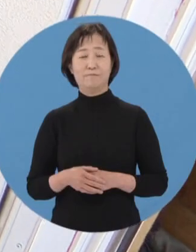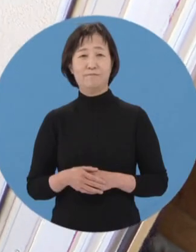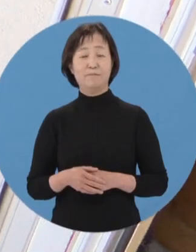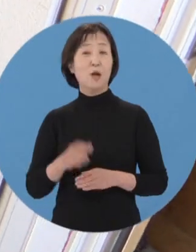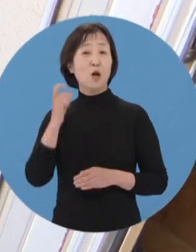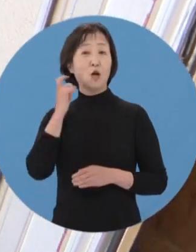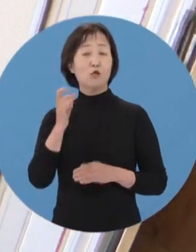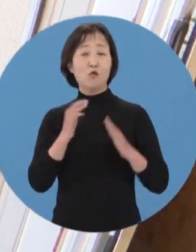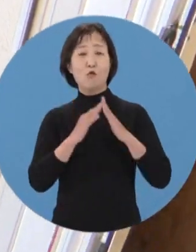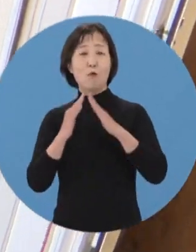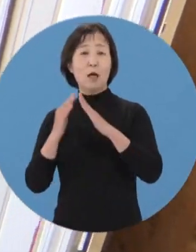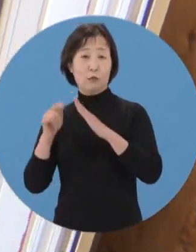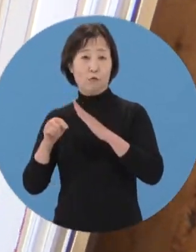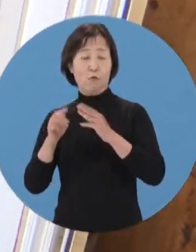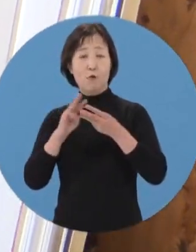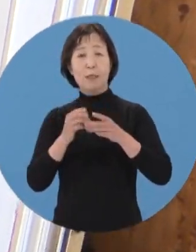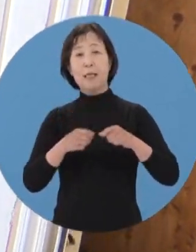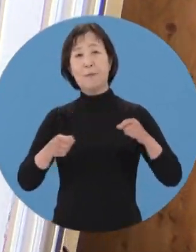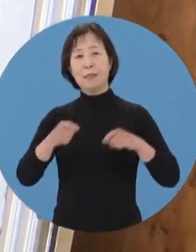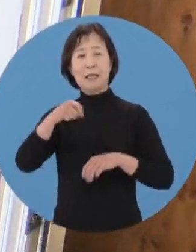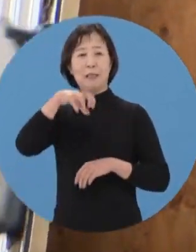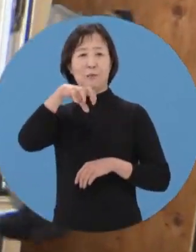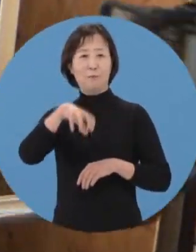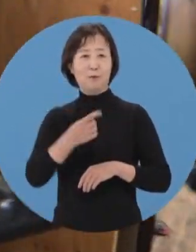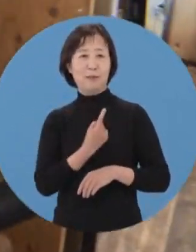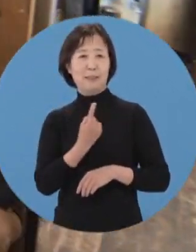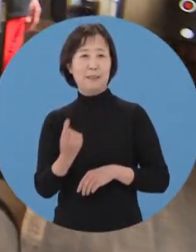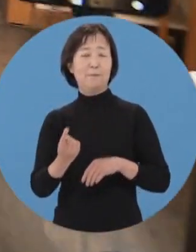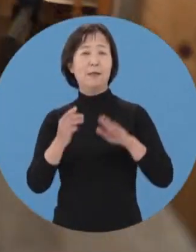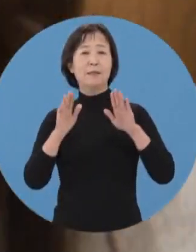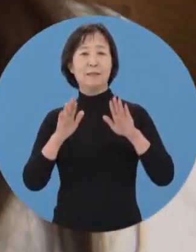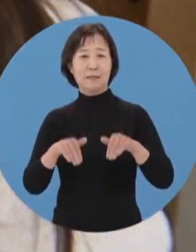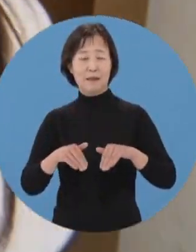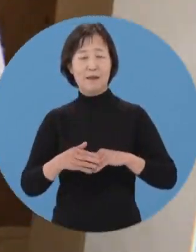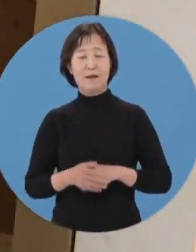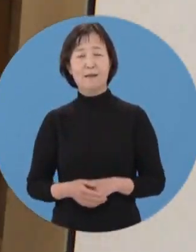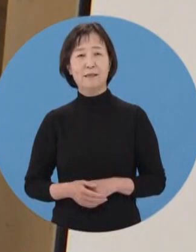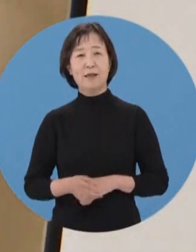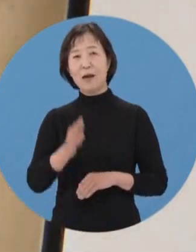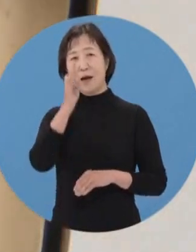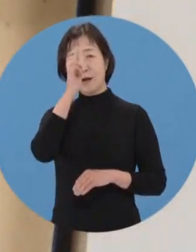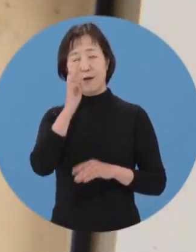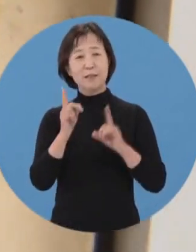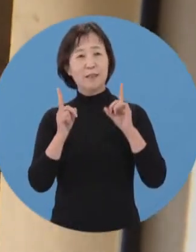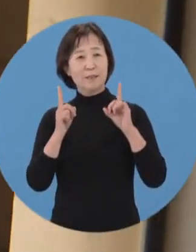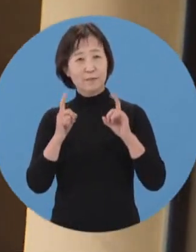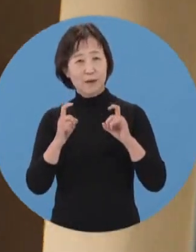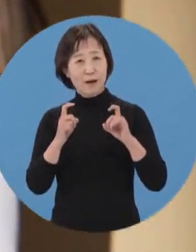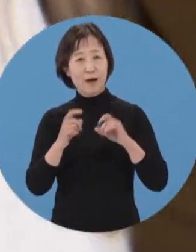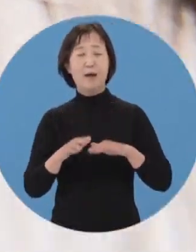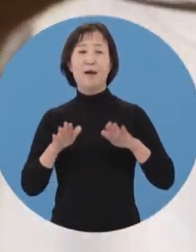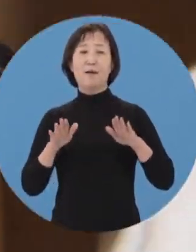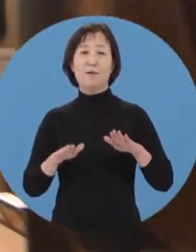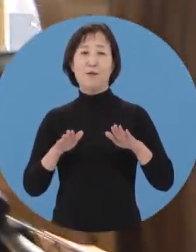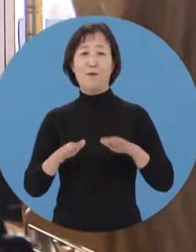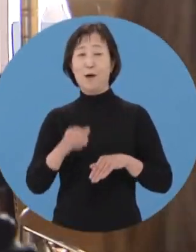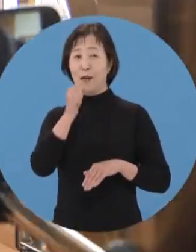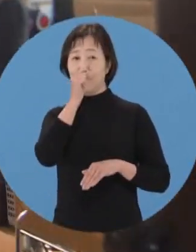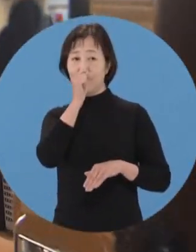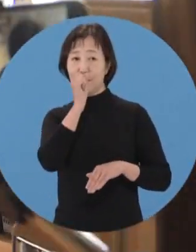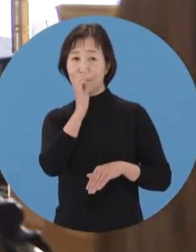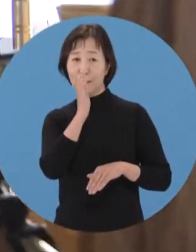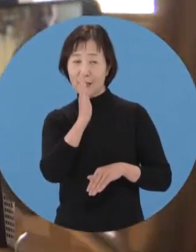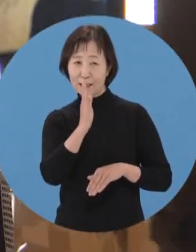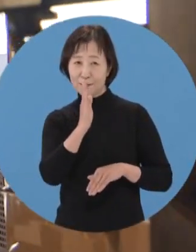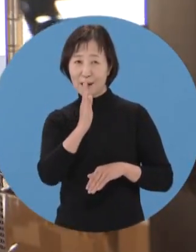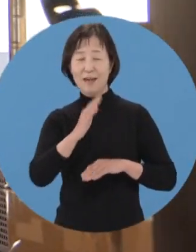昭和町にある田辺さんの事務所を訪ねました。こんにちは。 こんにちは。 今日はよろしくお願いします。お